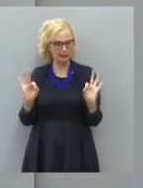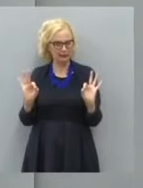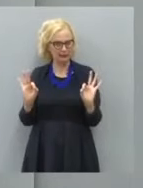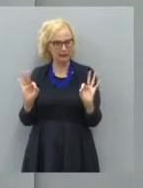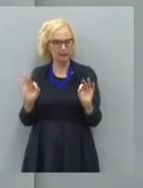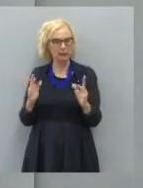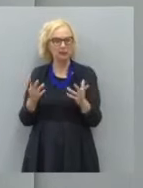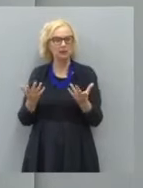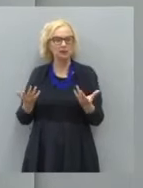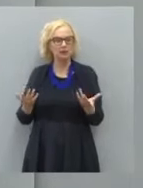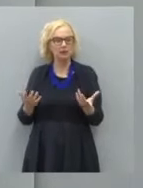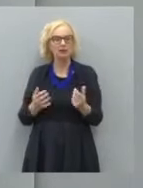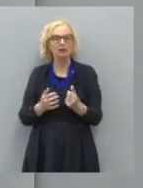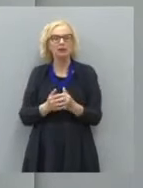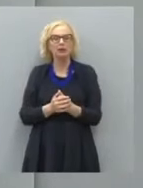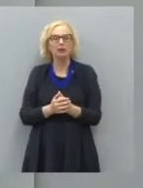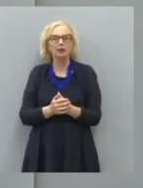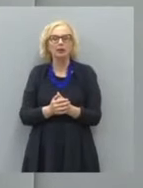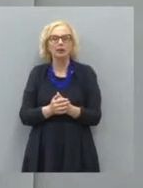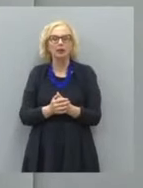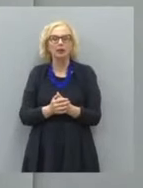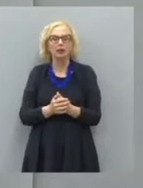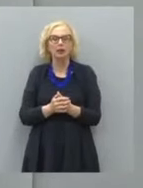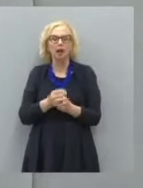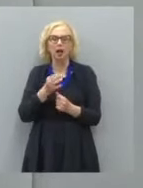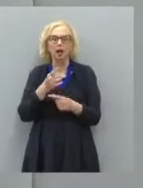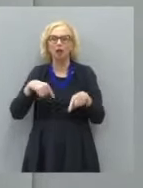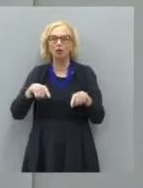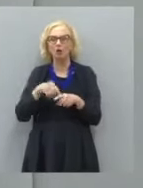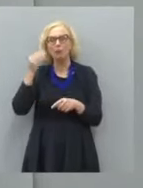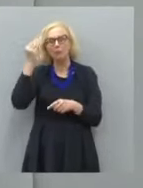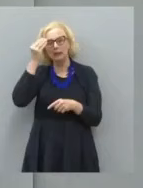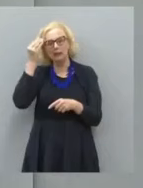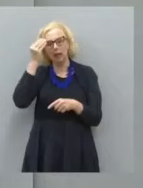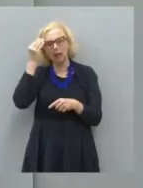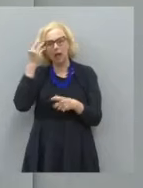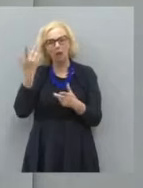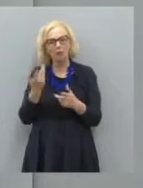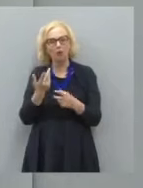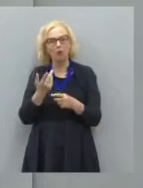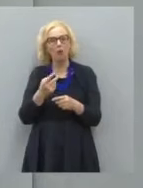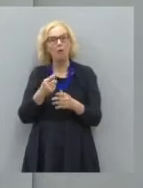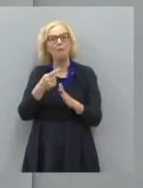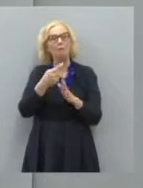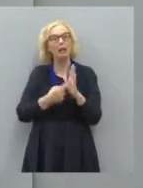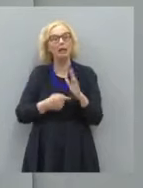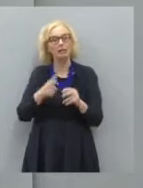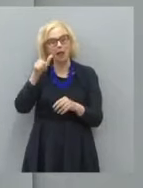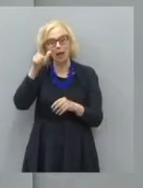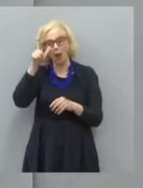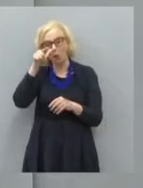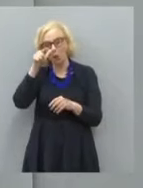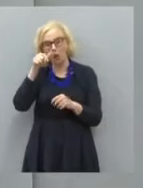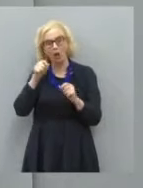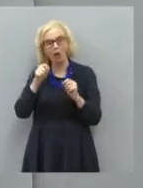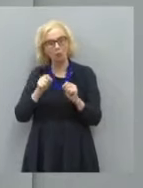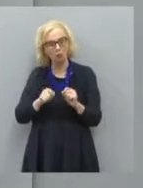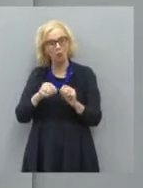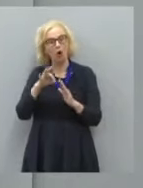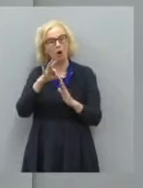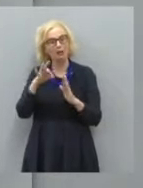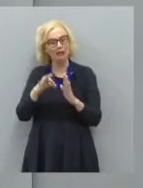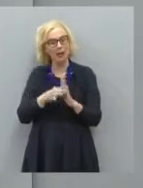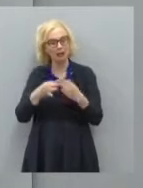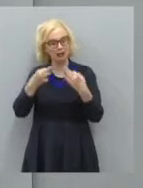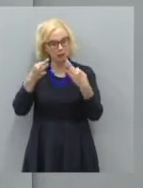non hanno fatto sentire la loro voce per cui riteniamo che nel mese di luglio partiranno delle date certe